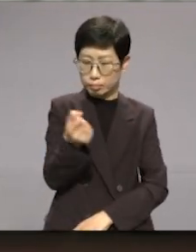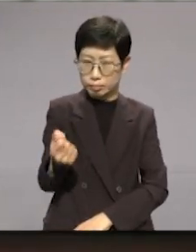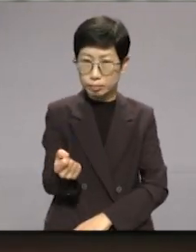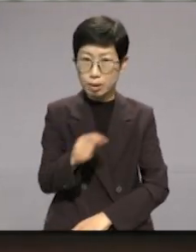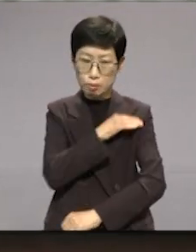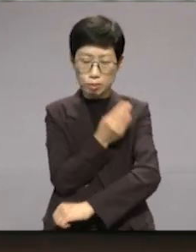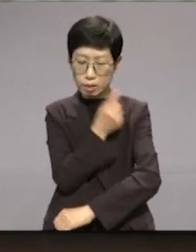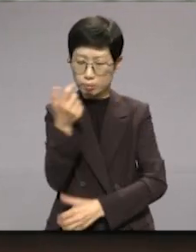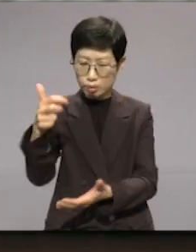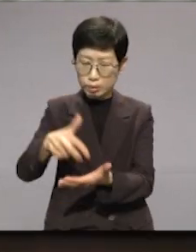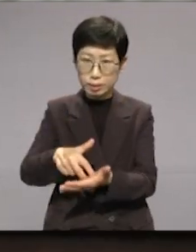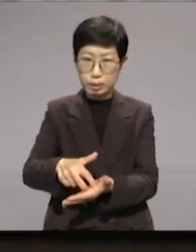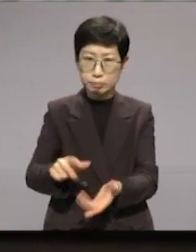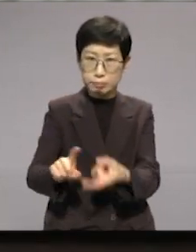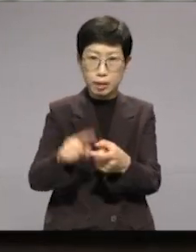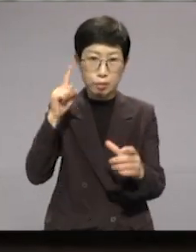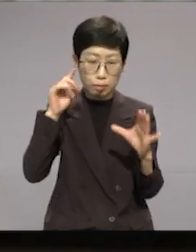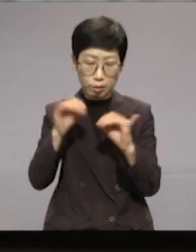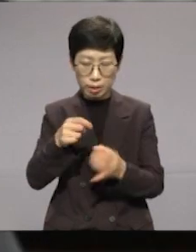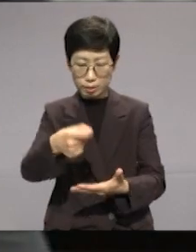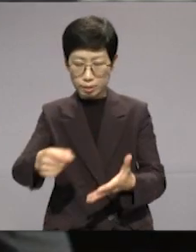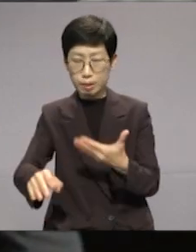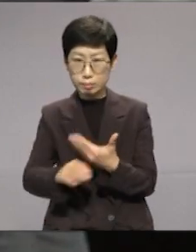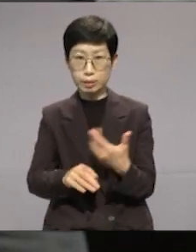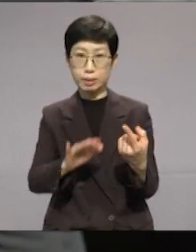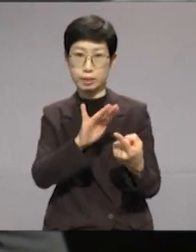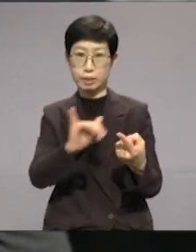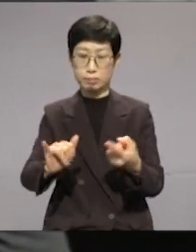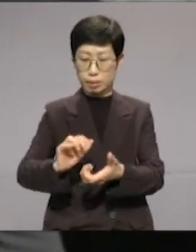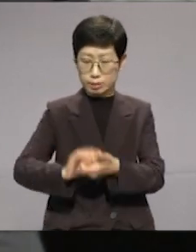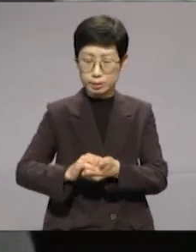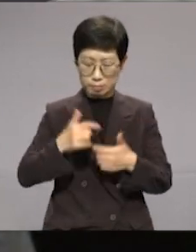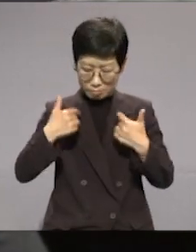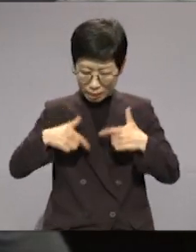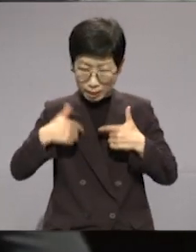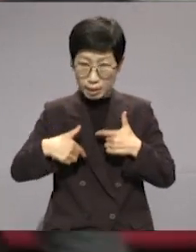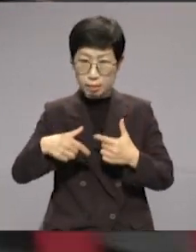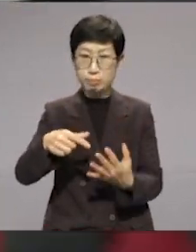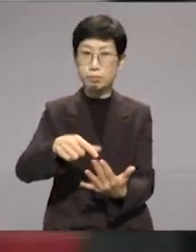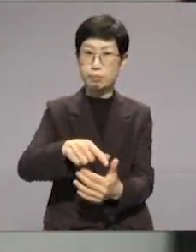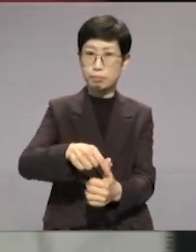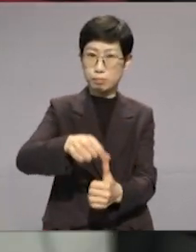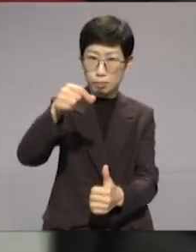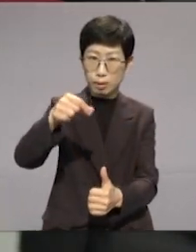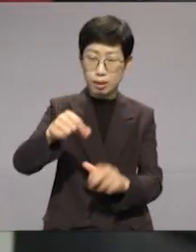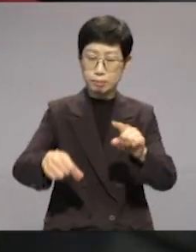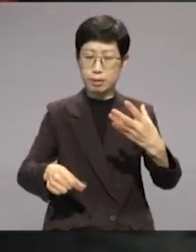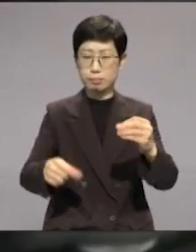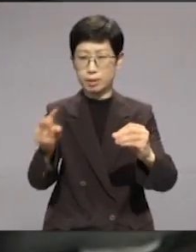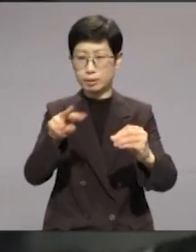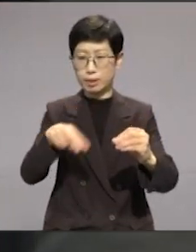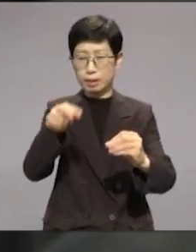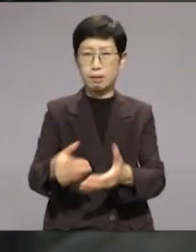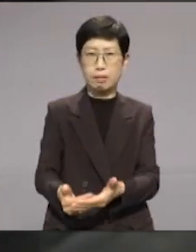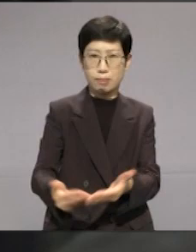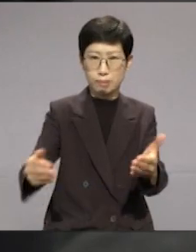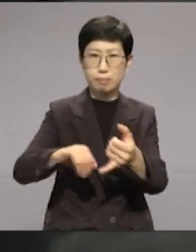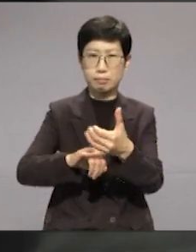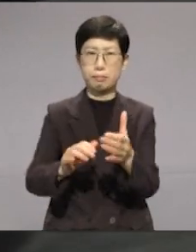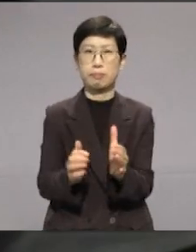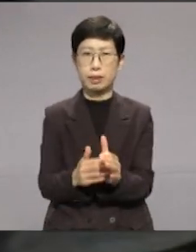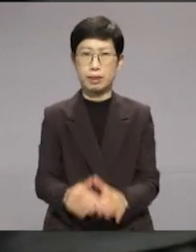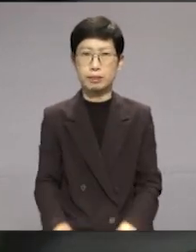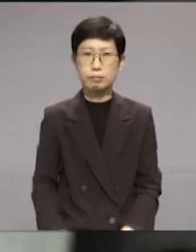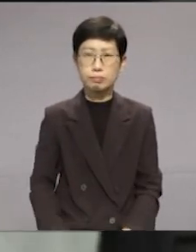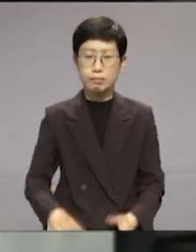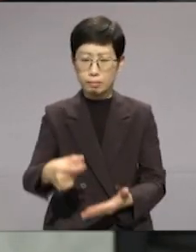보장을 지지하는 청원에 서명하면 한 명씩 매일 무작위로 선정해 100만 달러를 주겠다고 약속했습니다. 서명